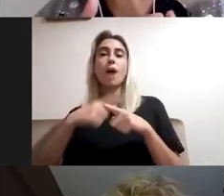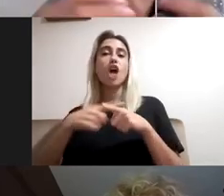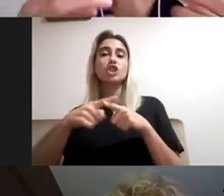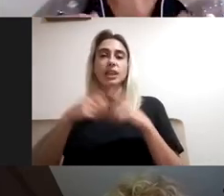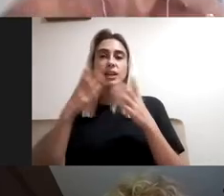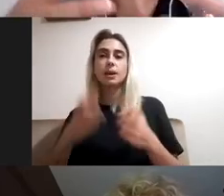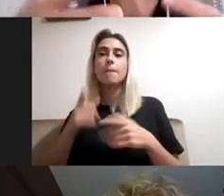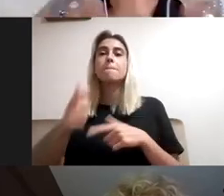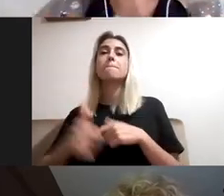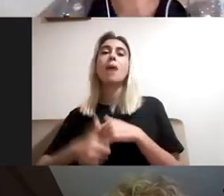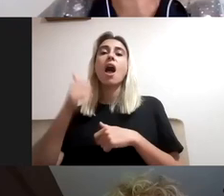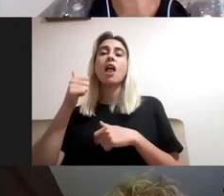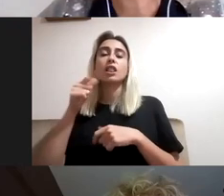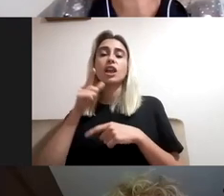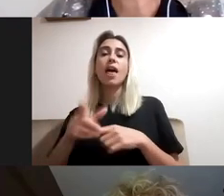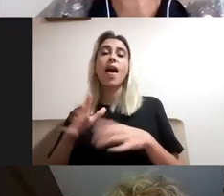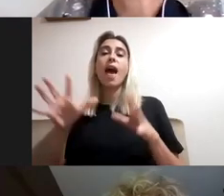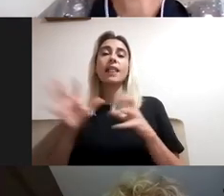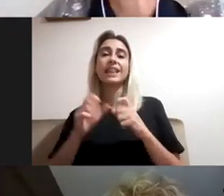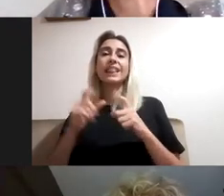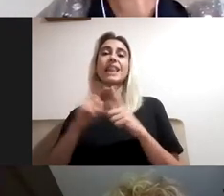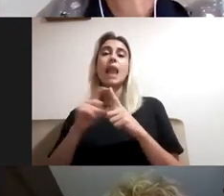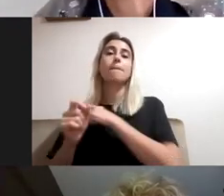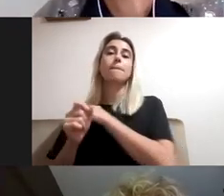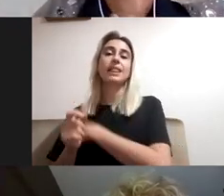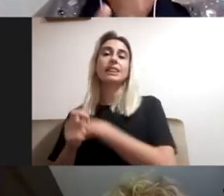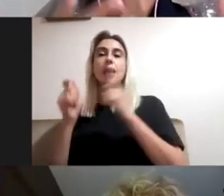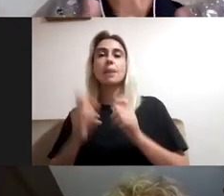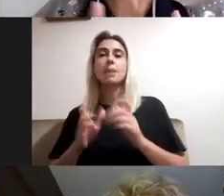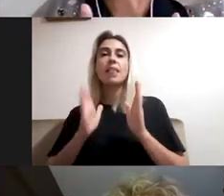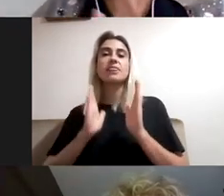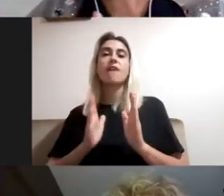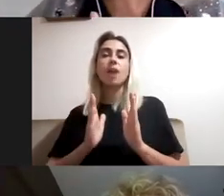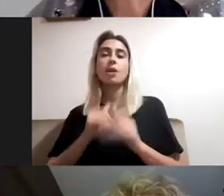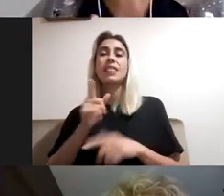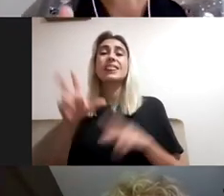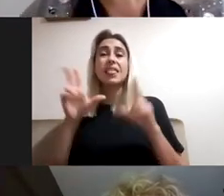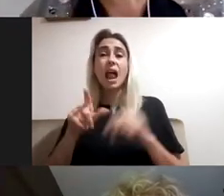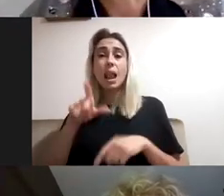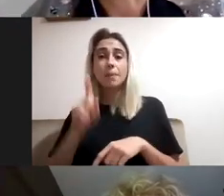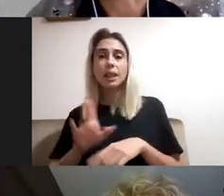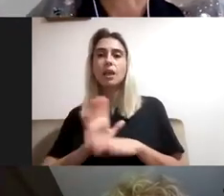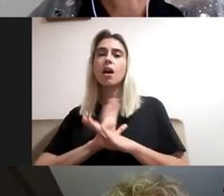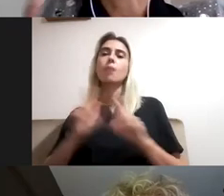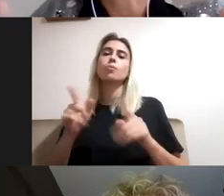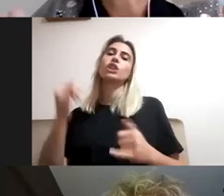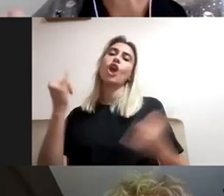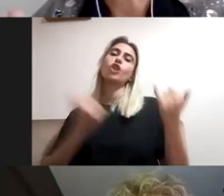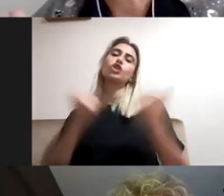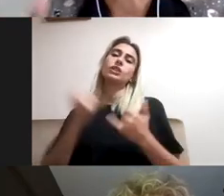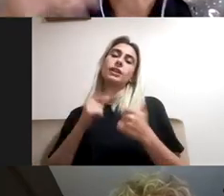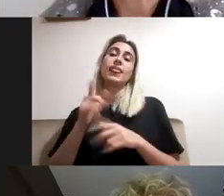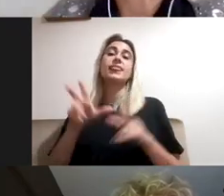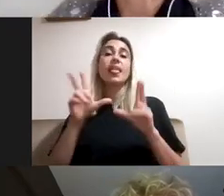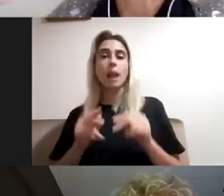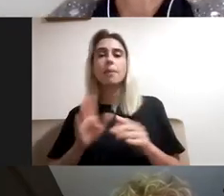bakanlıkta birazcık daha etkin ve dinamik şekilde yapılmaya devam ediyor. Ama yeterli mi? Tabii bu tartışılır yani. Yeterli mi değil?